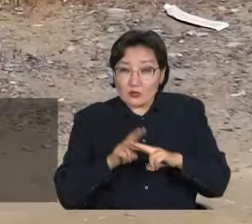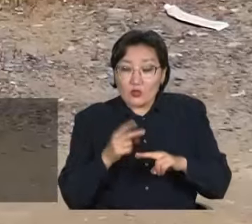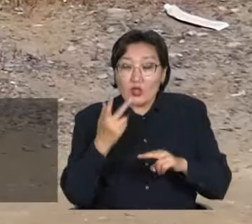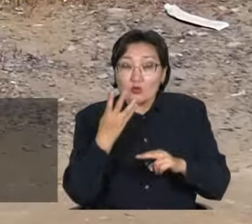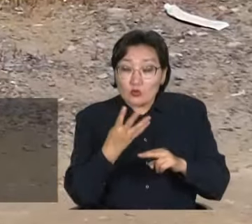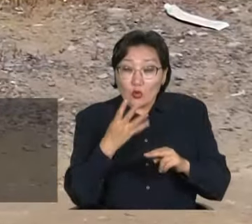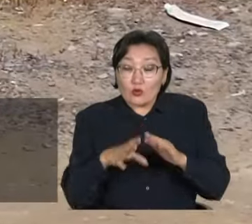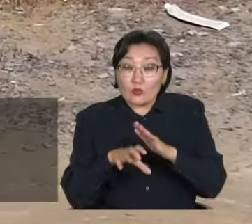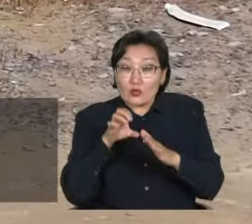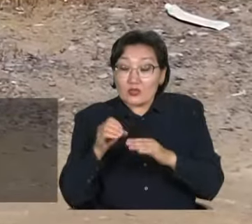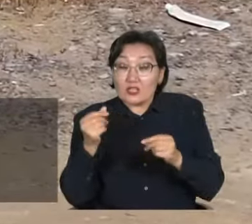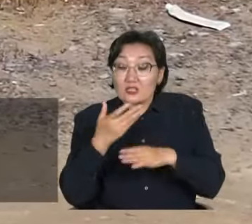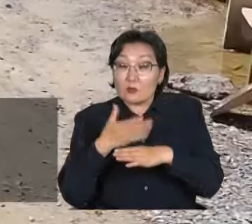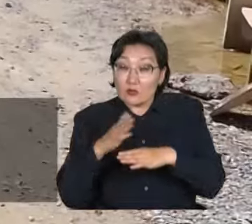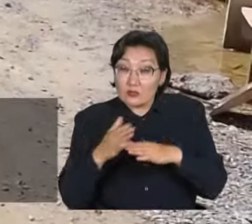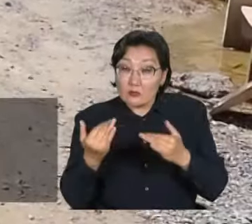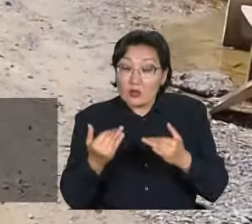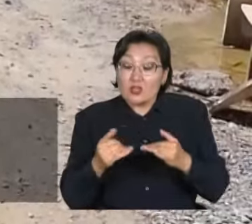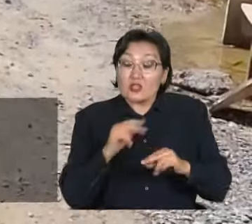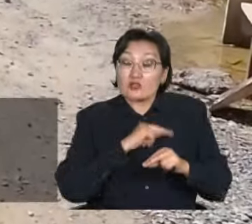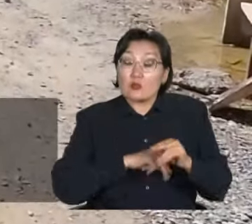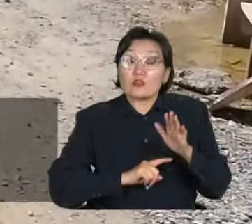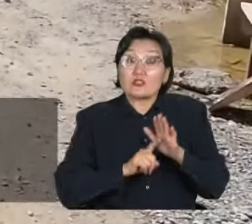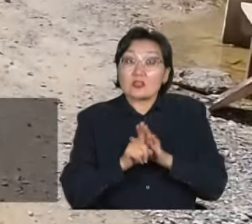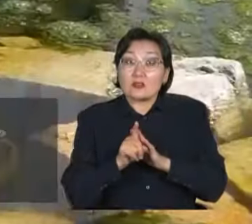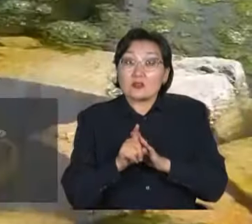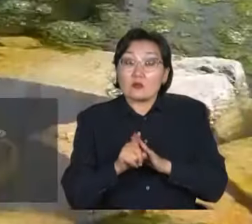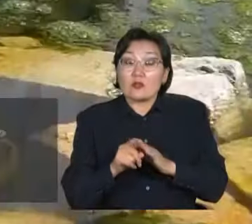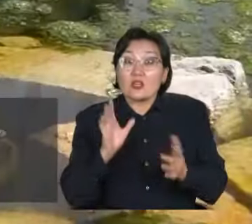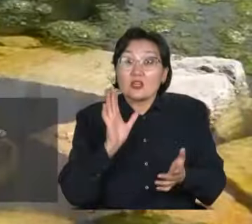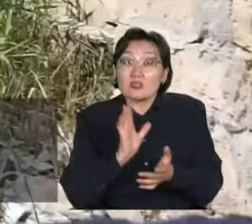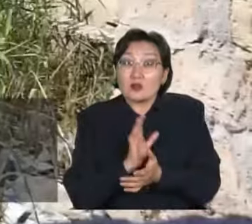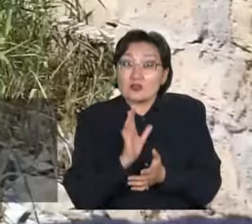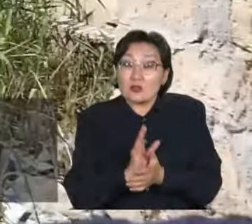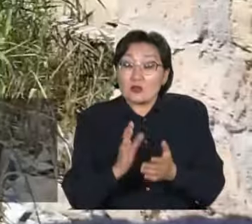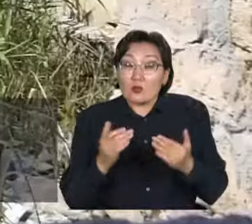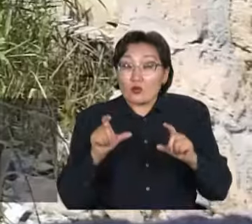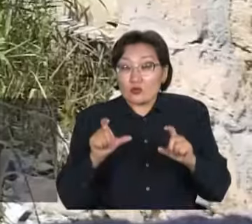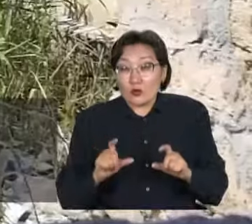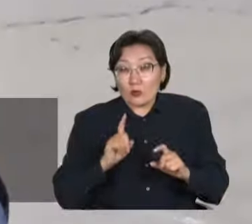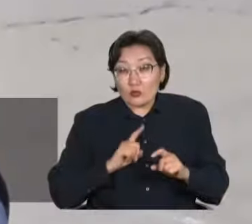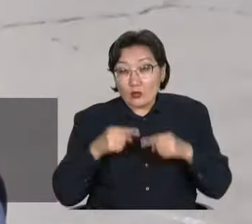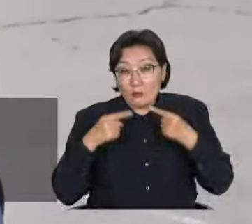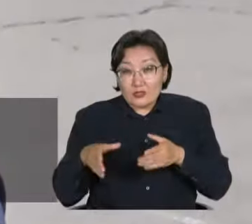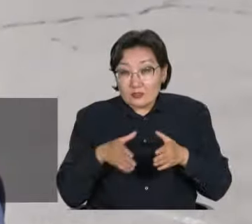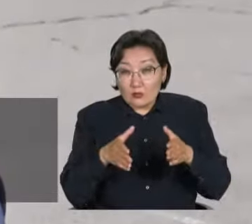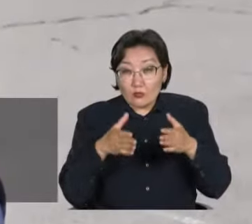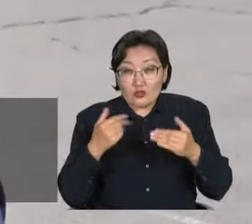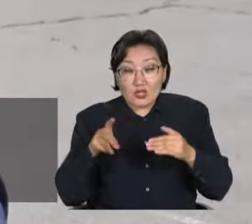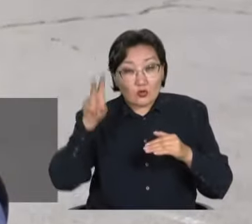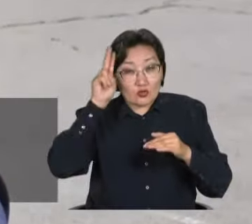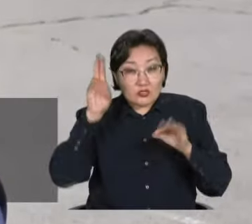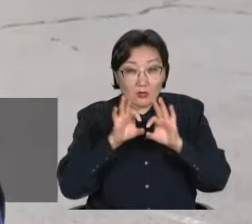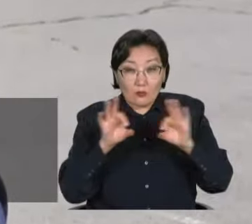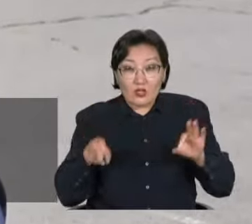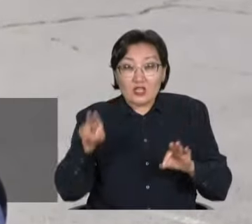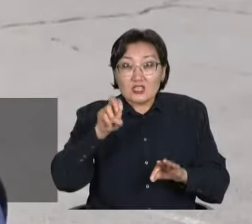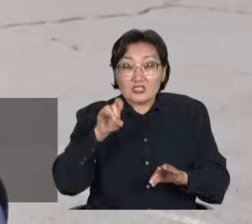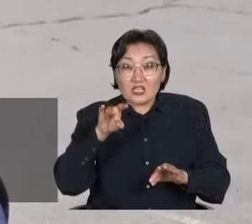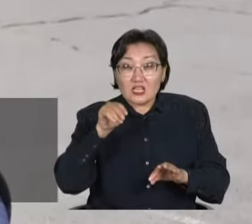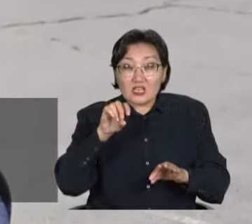4-уіне қаржы бөлінген. Енді оның іске қосылуын шалшықта отырып күтуден басқа амал жоқ. Канализация дренажмен бірге